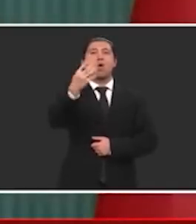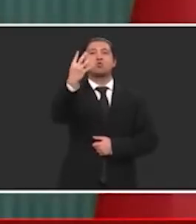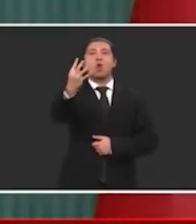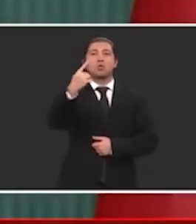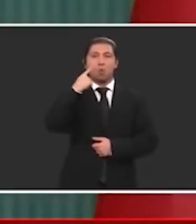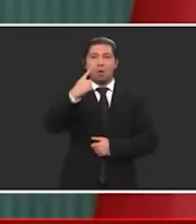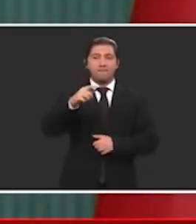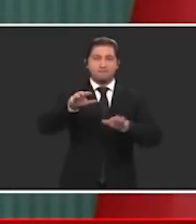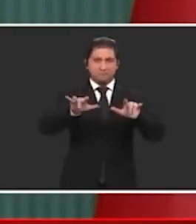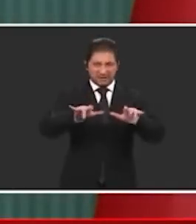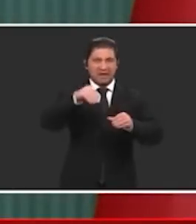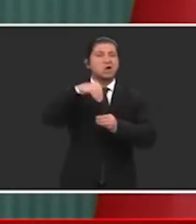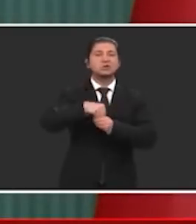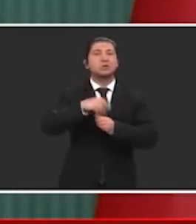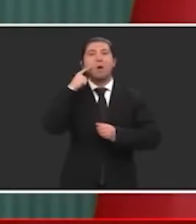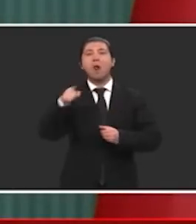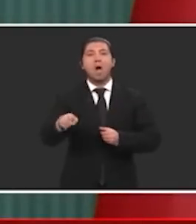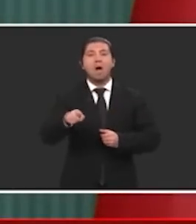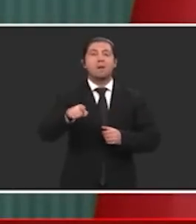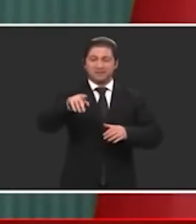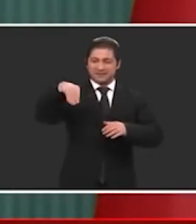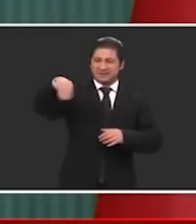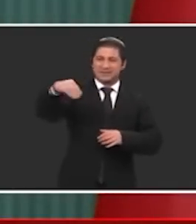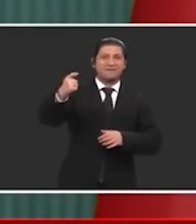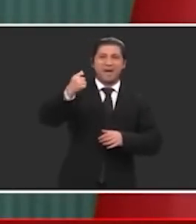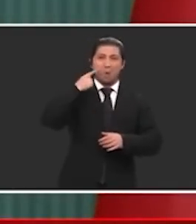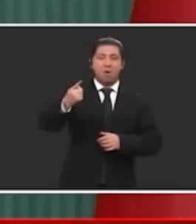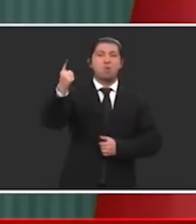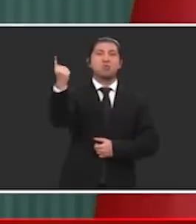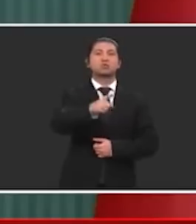%44,4'üne, bilgisayarlar için ise piyasa fiyatının